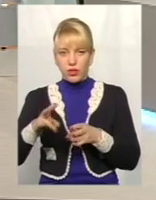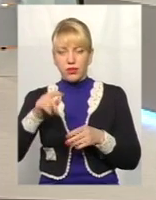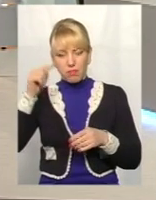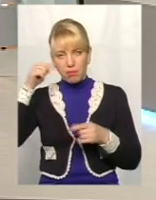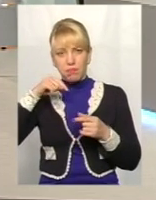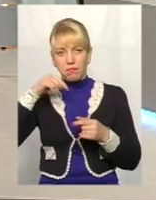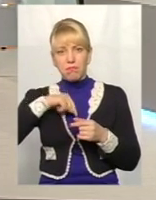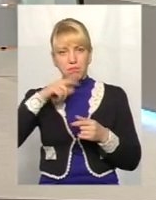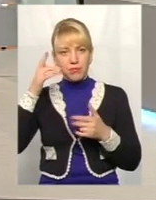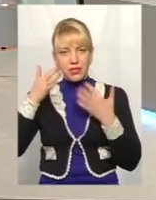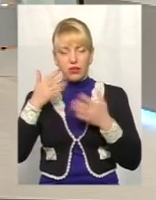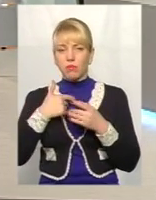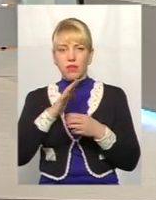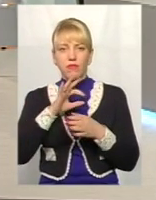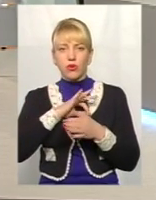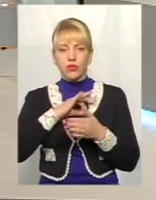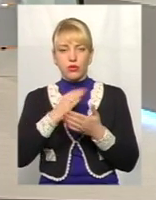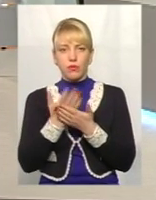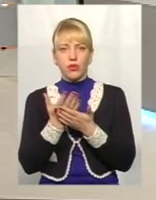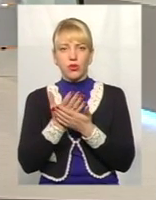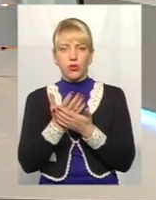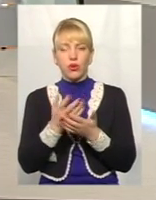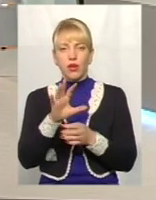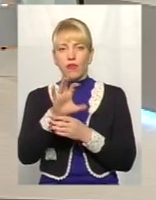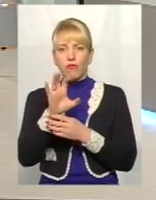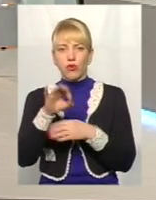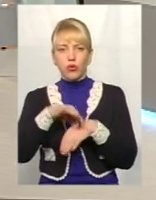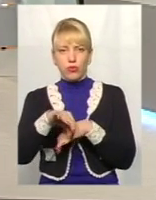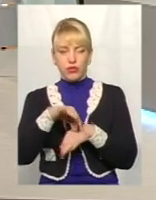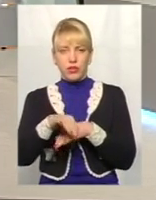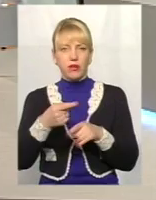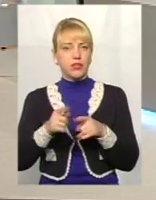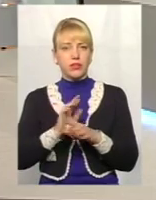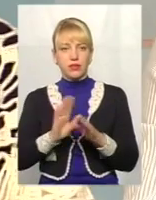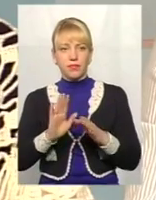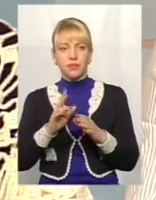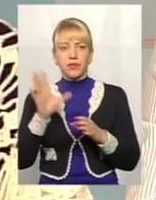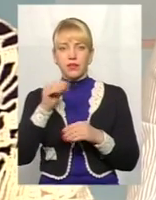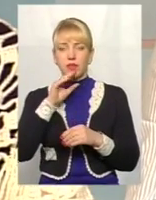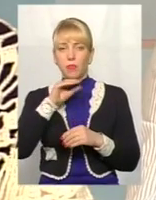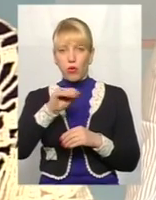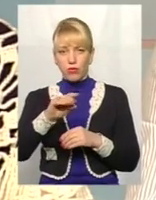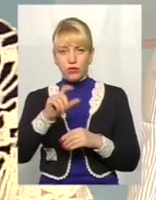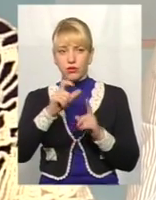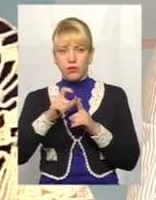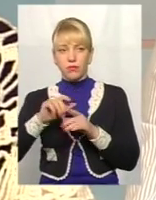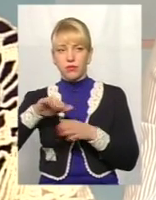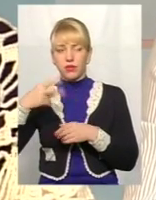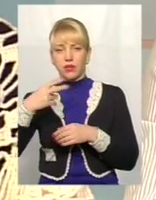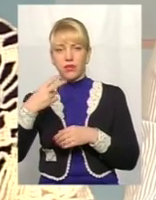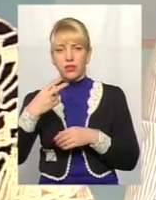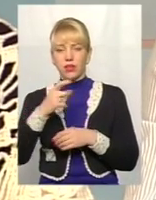там, наприклад, кадри з кінохронік або якісь фотографії з концтаборів. Все це проговорюється словами. Після 20 хвилин, за